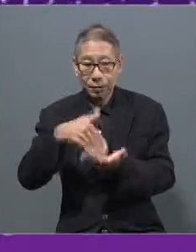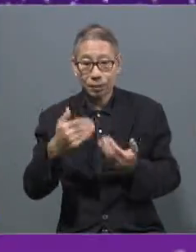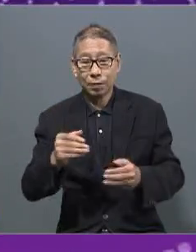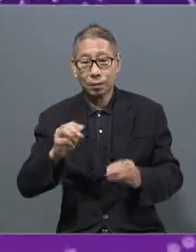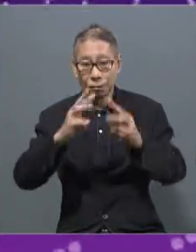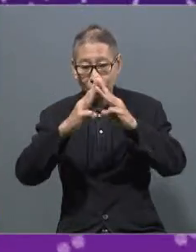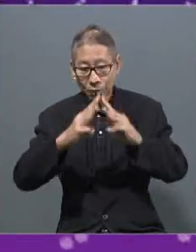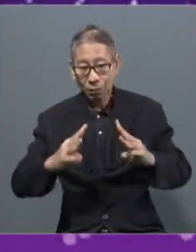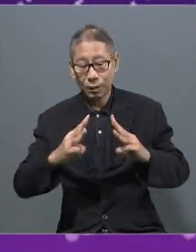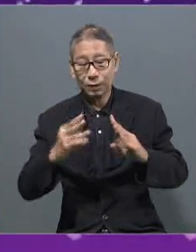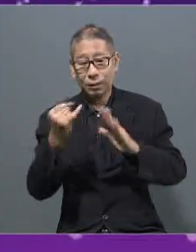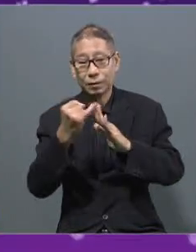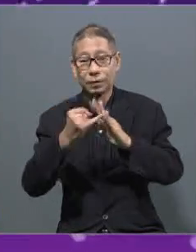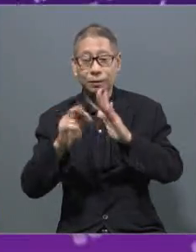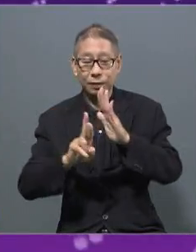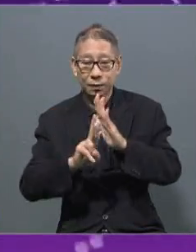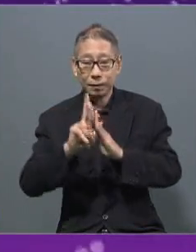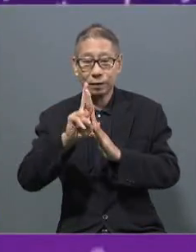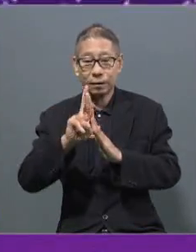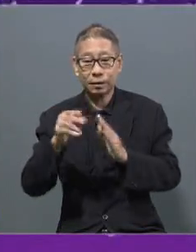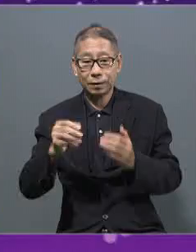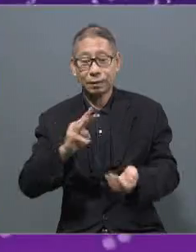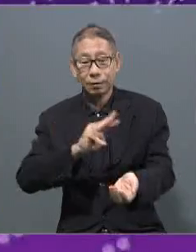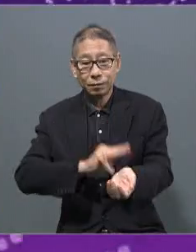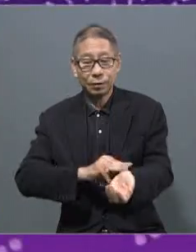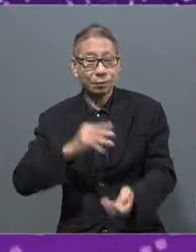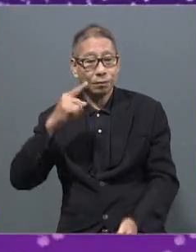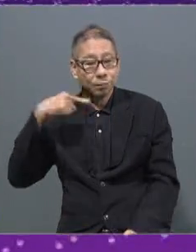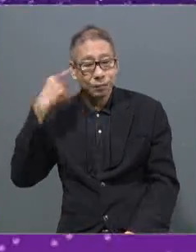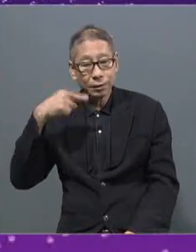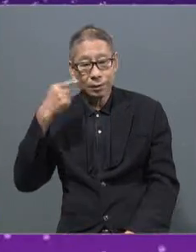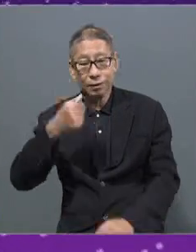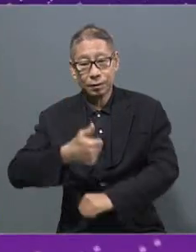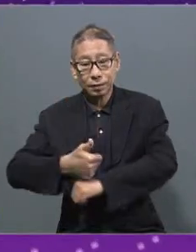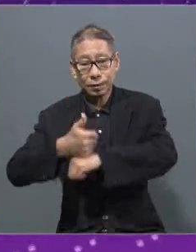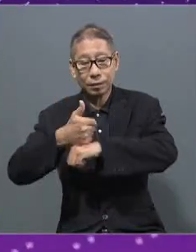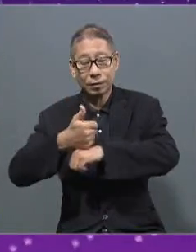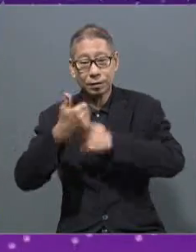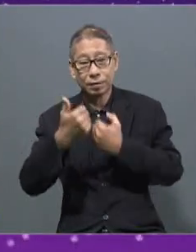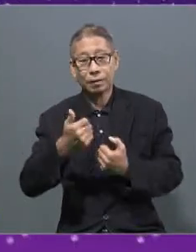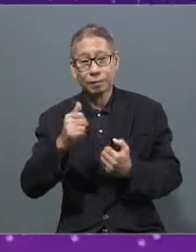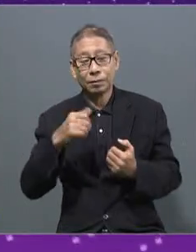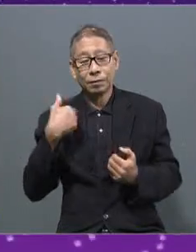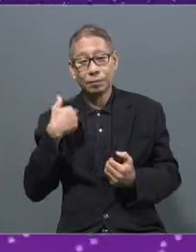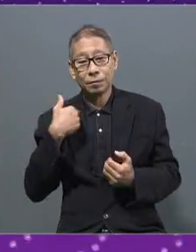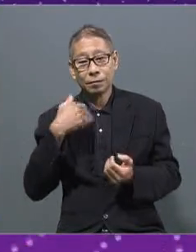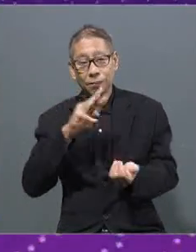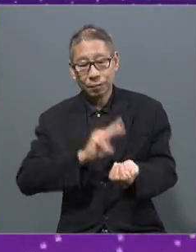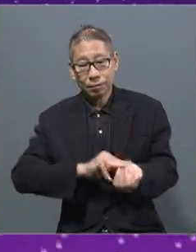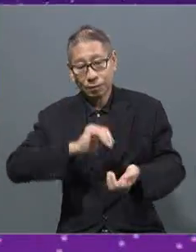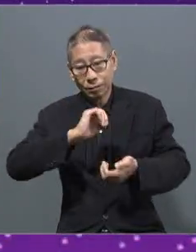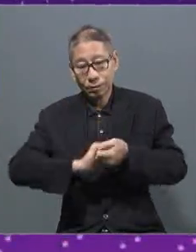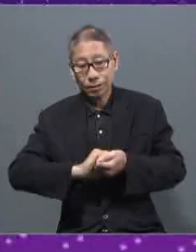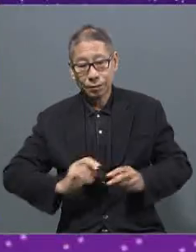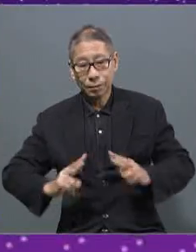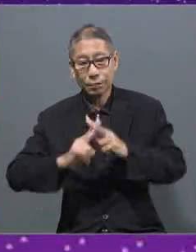ยปลักกั้งอำเภอเมืองจังหวัดเชียงรายซึ่งแพทย์หญิงอัมพรเบญจพลพิทักษ์อธิบดีกรมการแพทย์กล่าวว่าเป็นความร่วมมือของกรมการแพทย์กระ